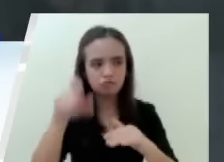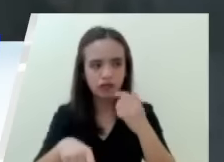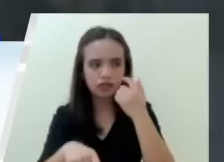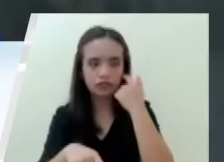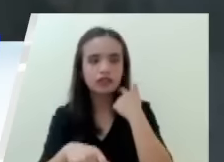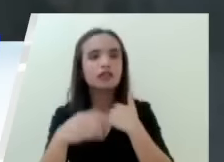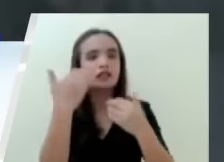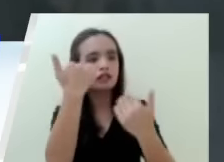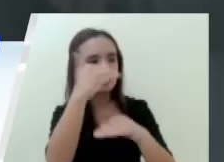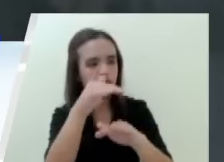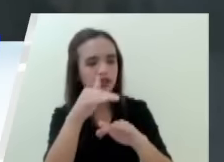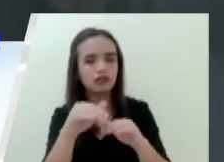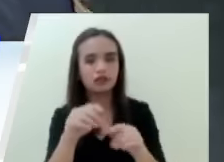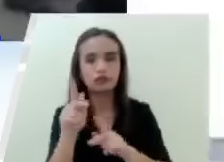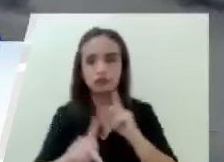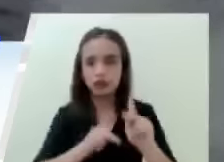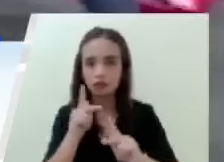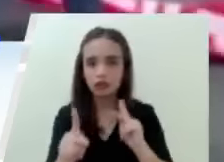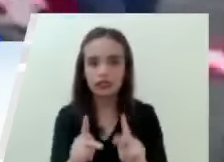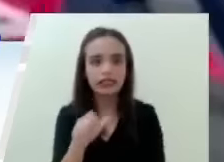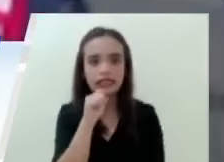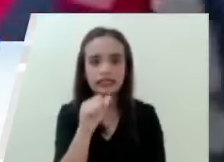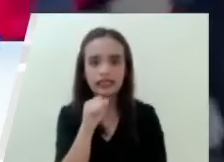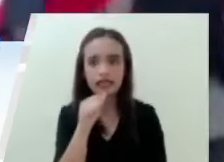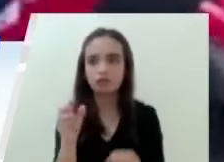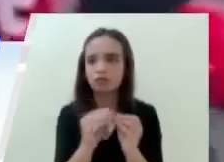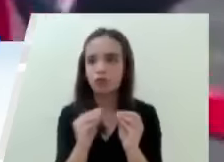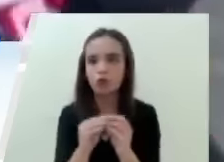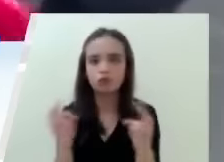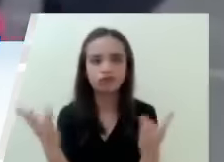nagpupumiglas at para hindi na mag-escalate.